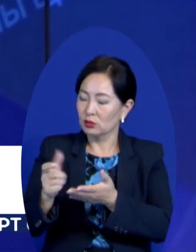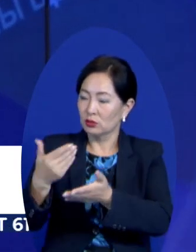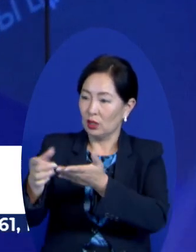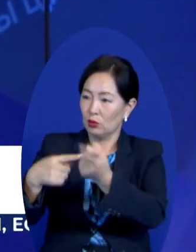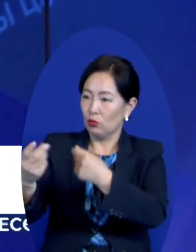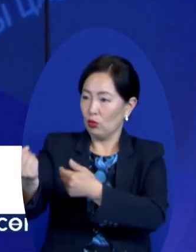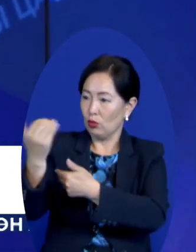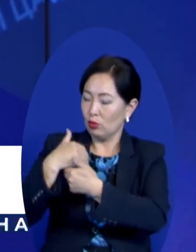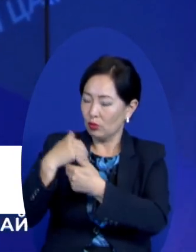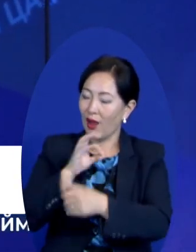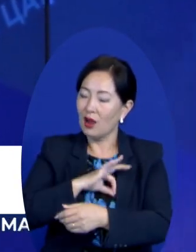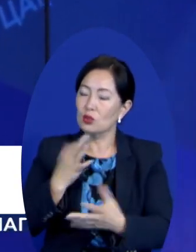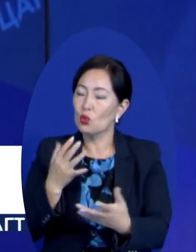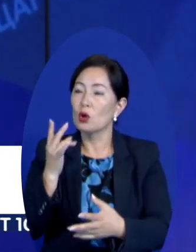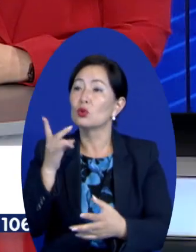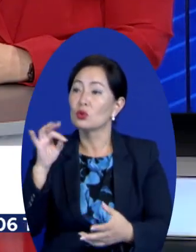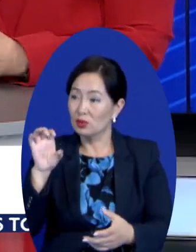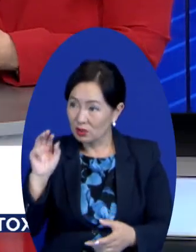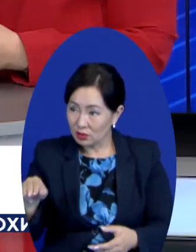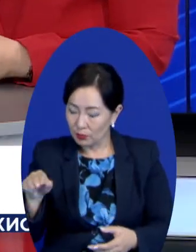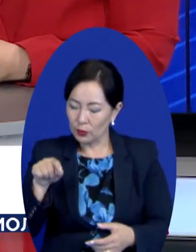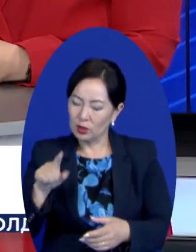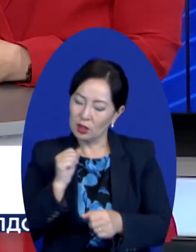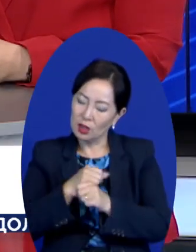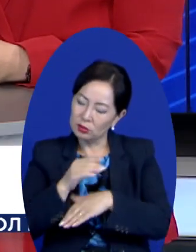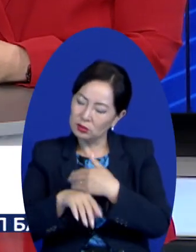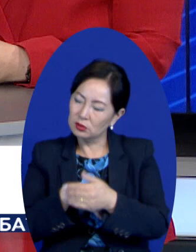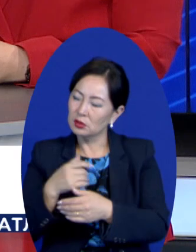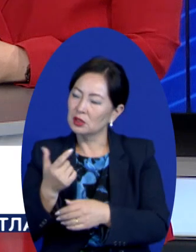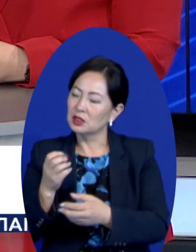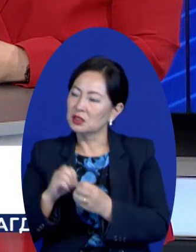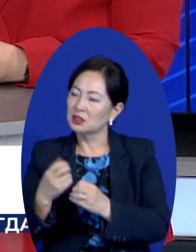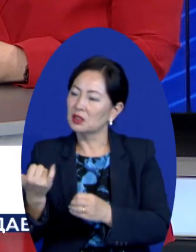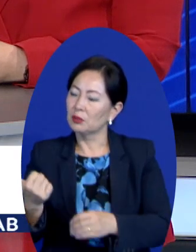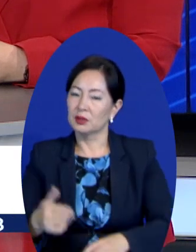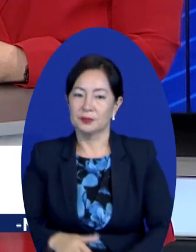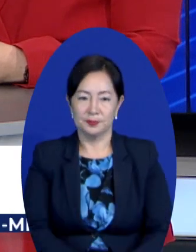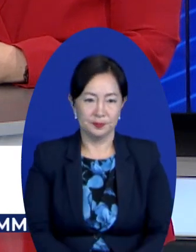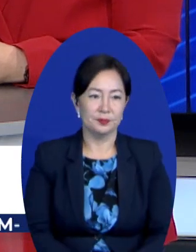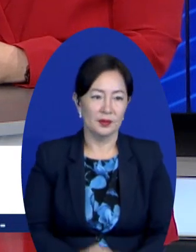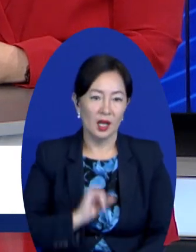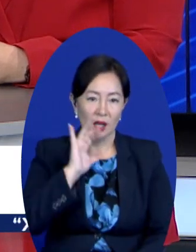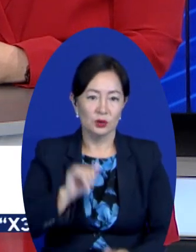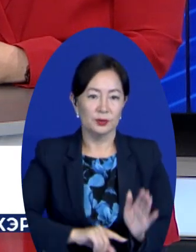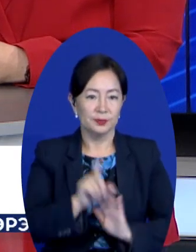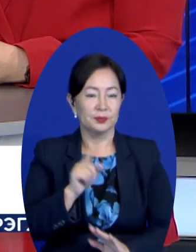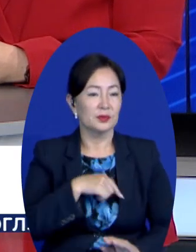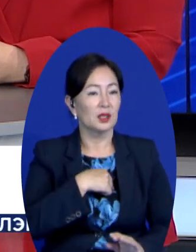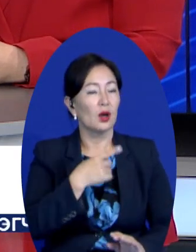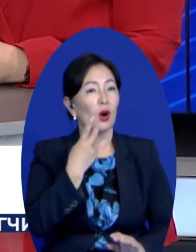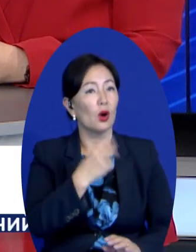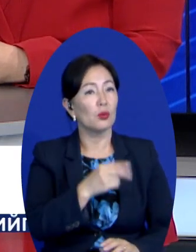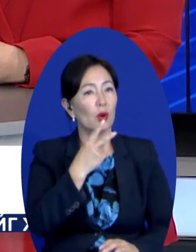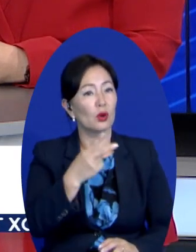малтвал бол нүүрс байгаа. Тэгэхээр энэ жилийн одоо гүйтгэл ямар байгаа вэ гэдгээс асуултаа эхлэе. Тэгэхээр 2022 оны